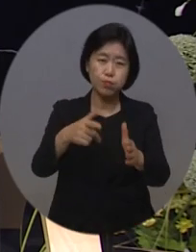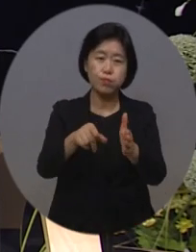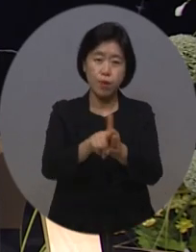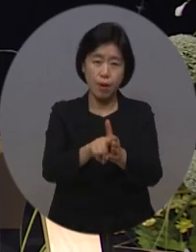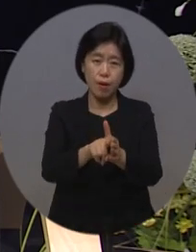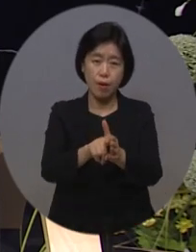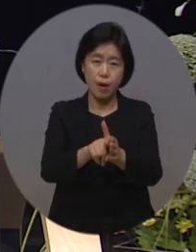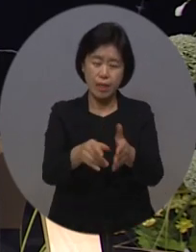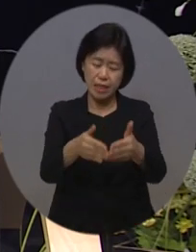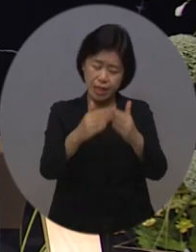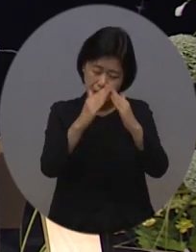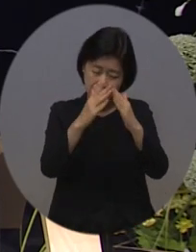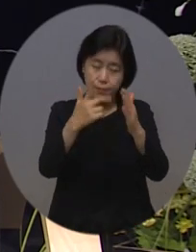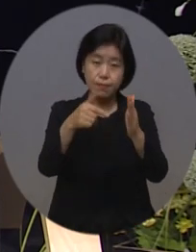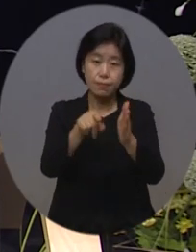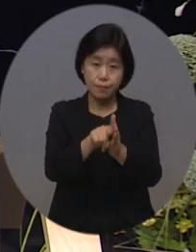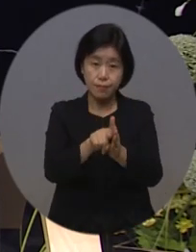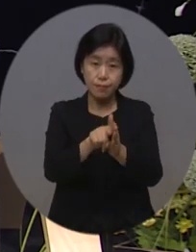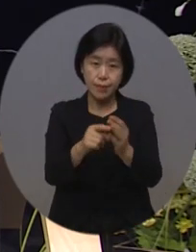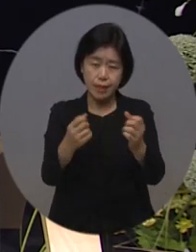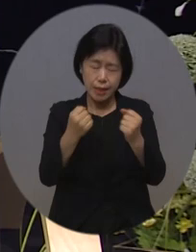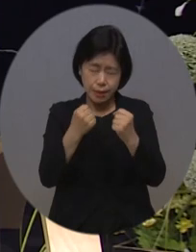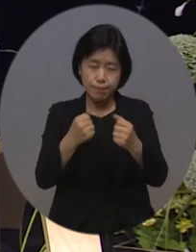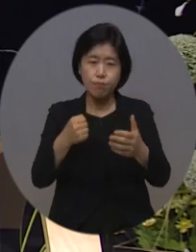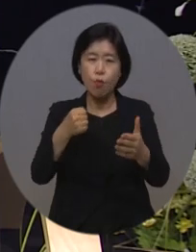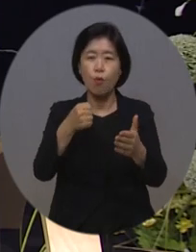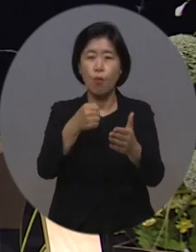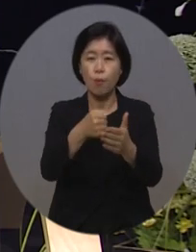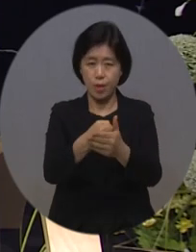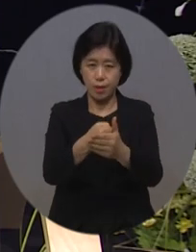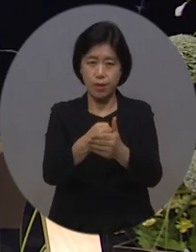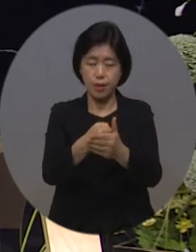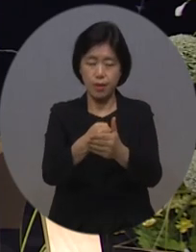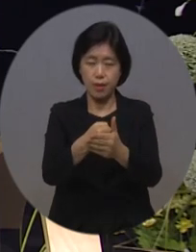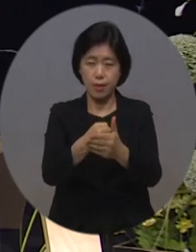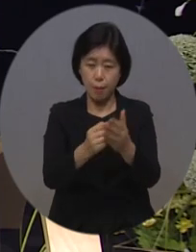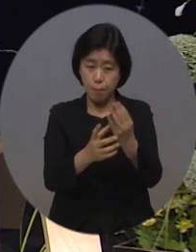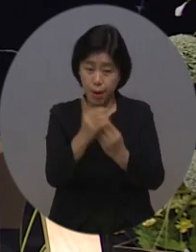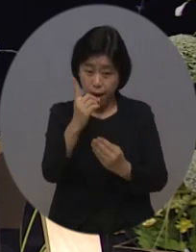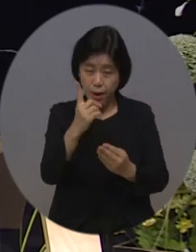짓기 위해, 힘과 용기를 하나이게 하기 위해,